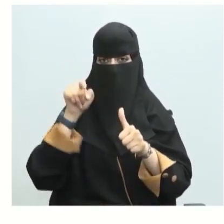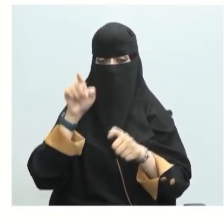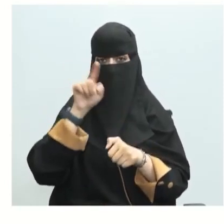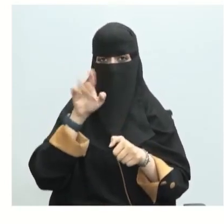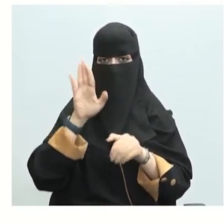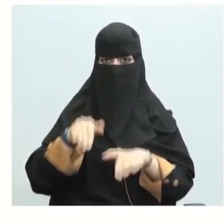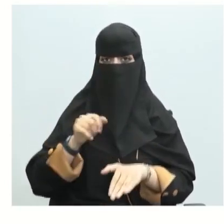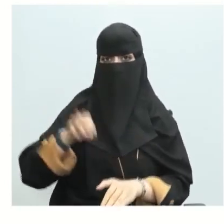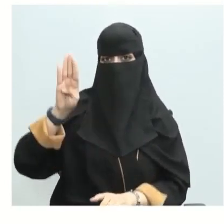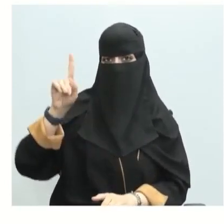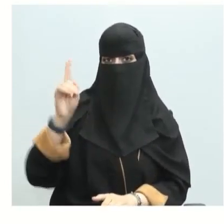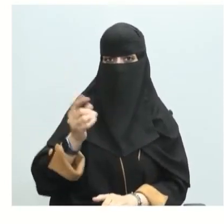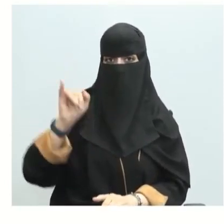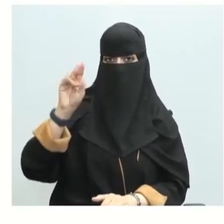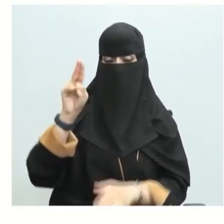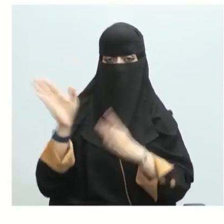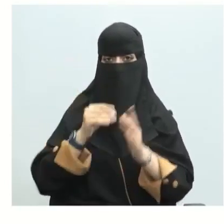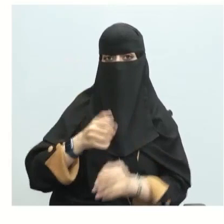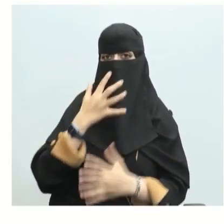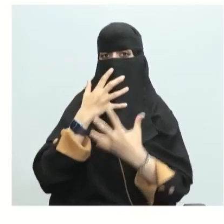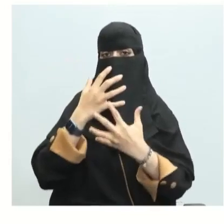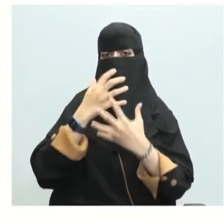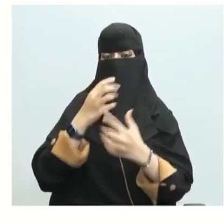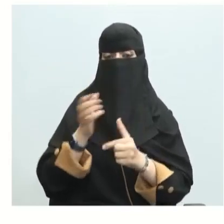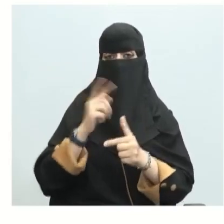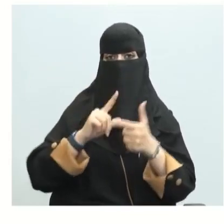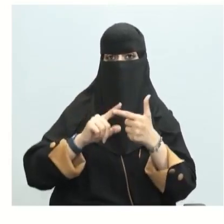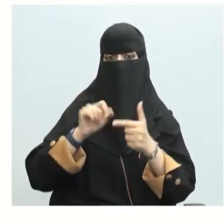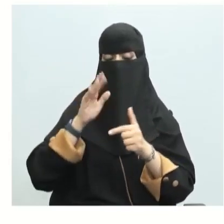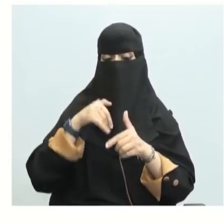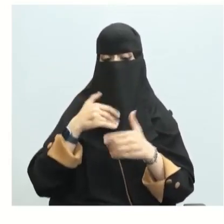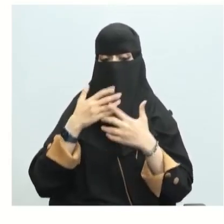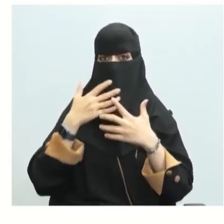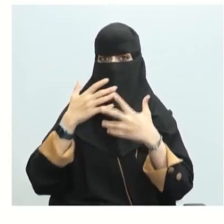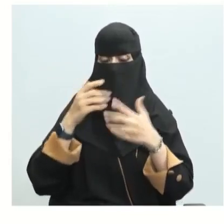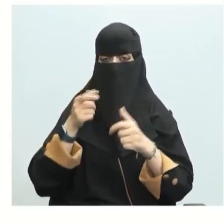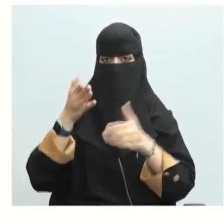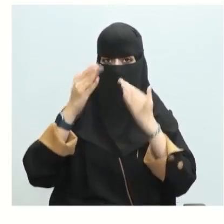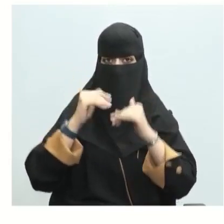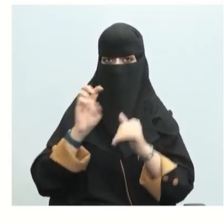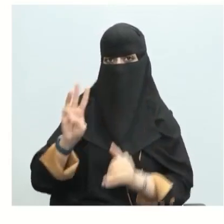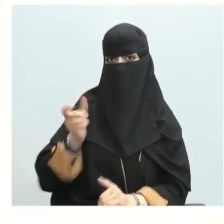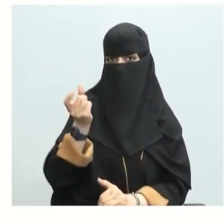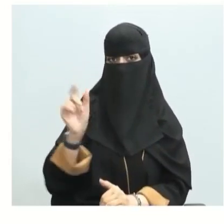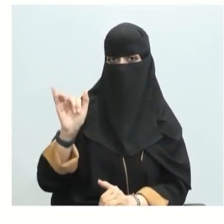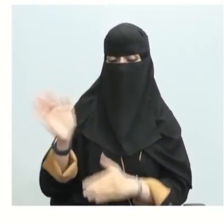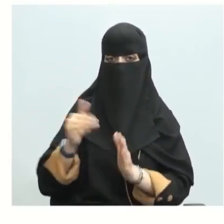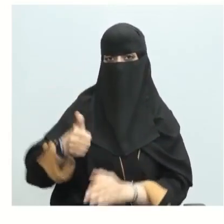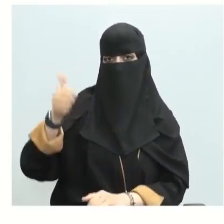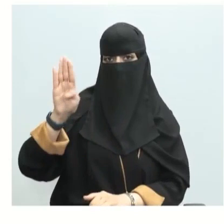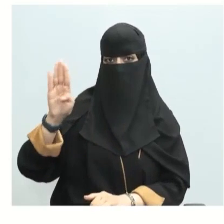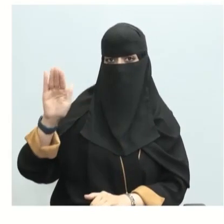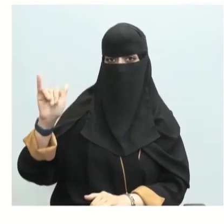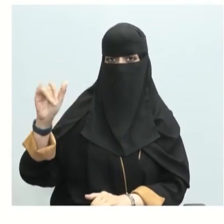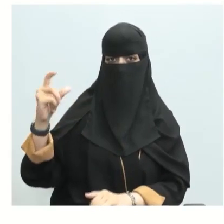هنا كبريت واكسجين لدينا الناتج في المعادله الاولى ثاني اكسيد الكبريت انظر الى